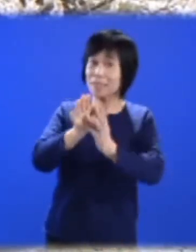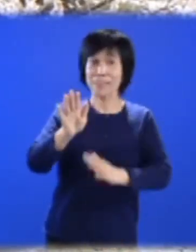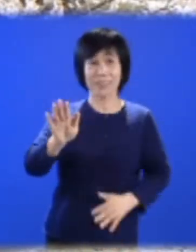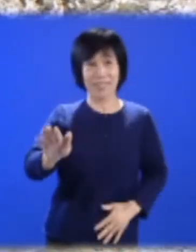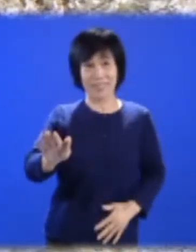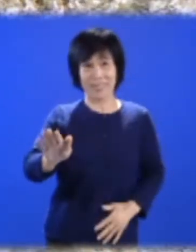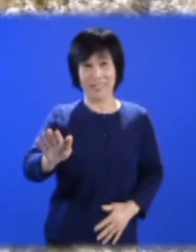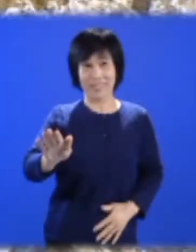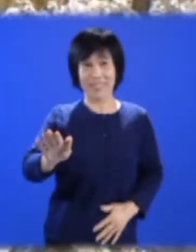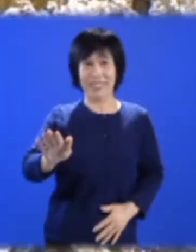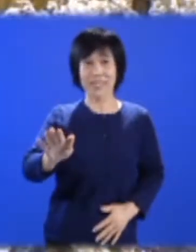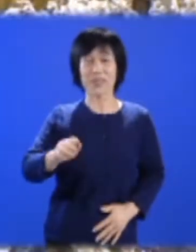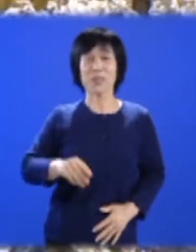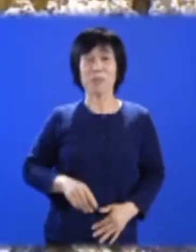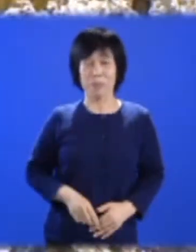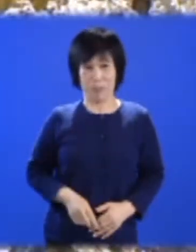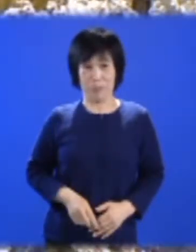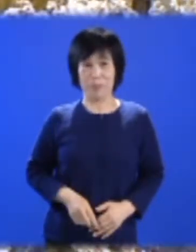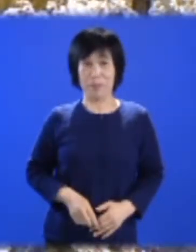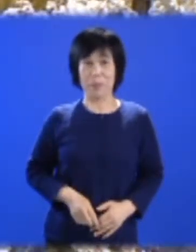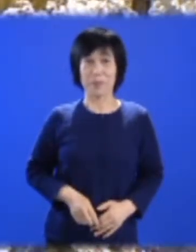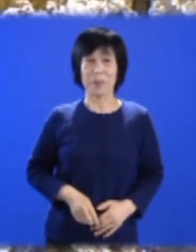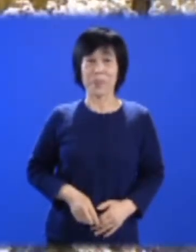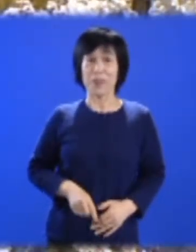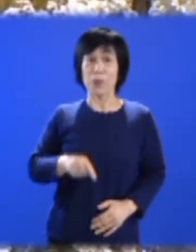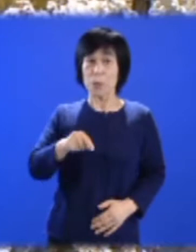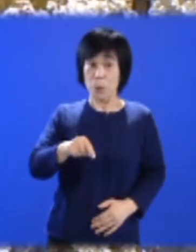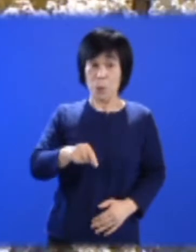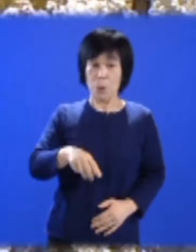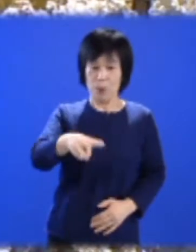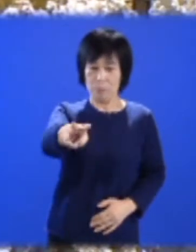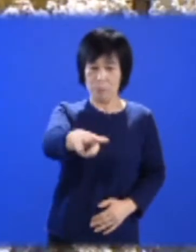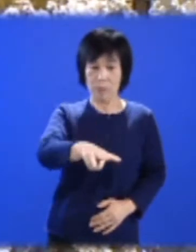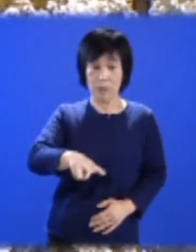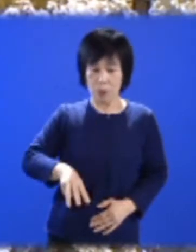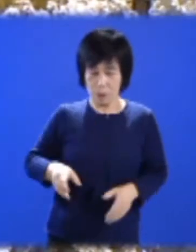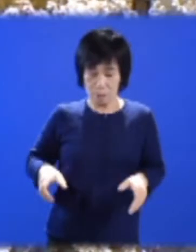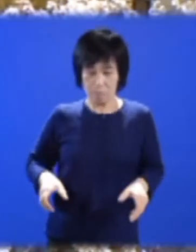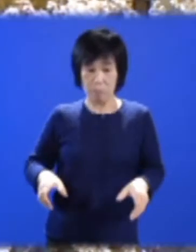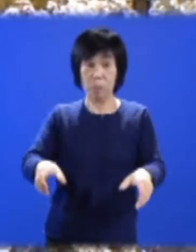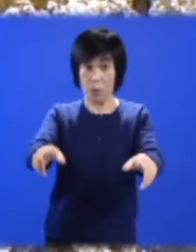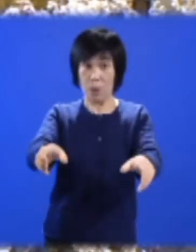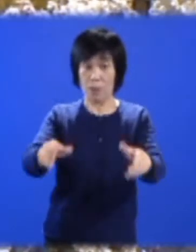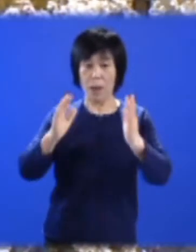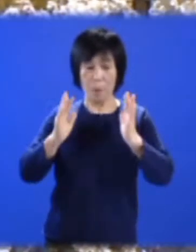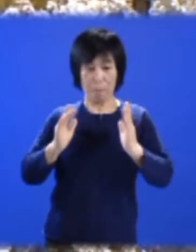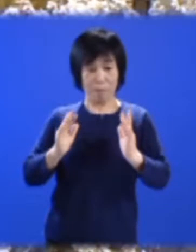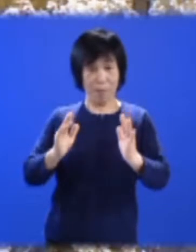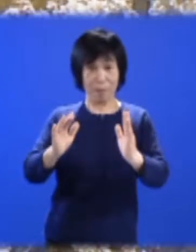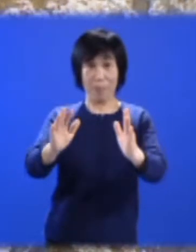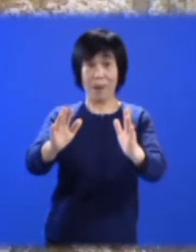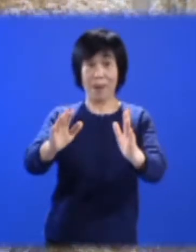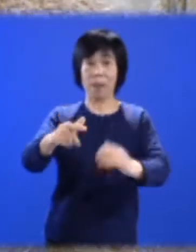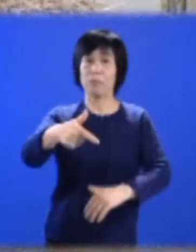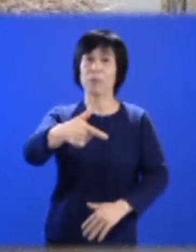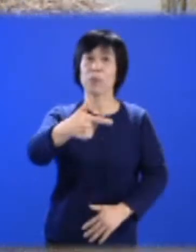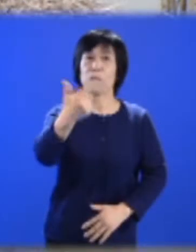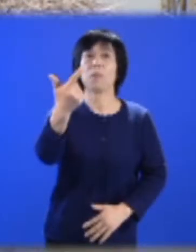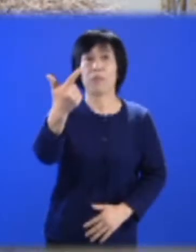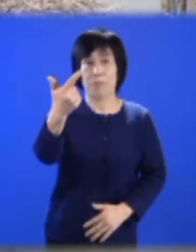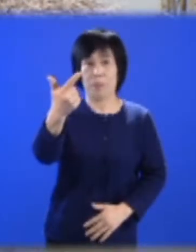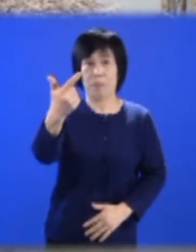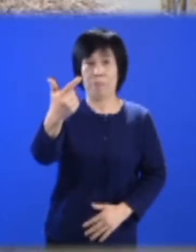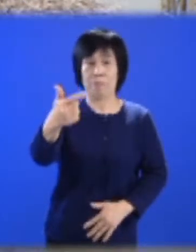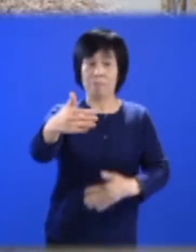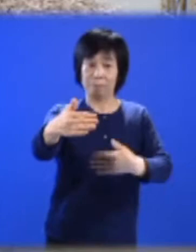よ。十四川の桜は川の堤防に沿って両岸におよそ600本